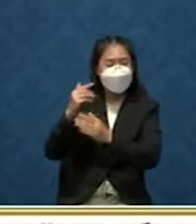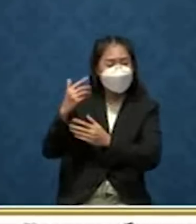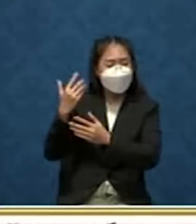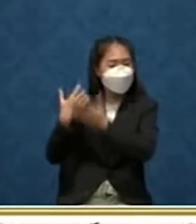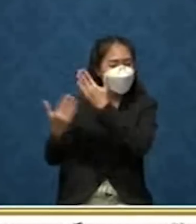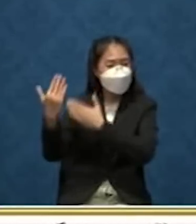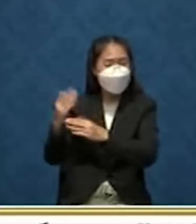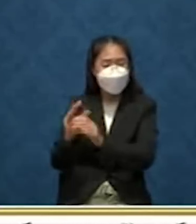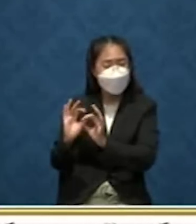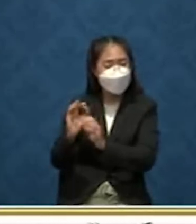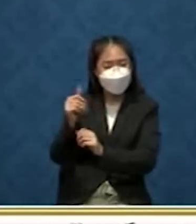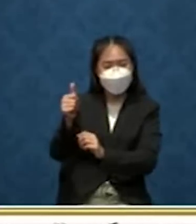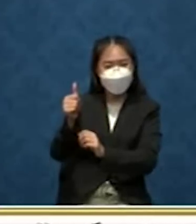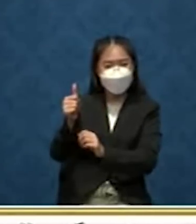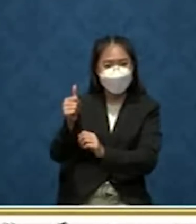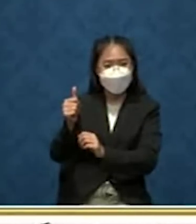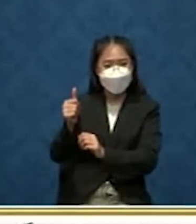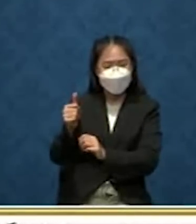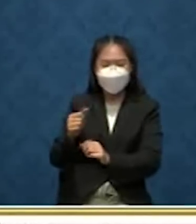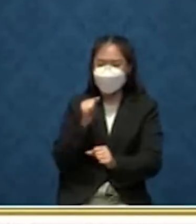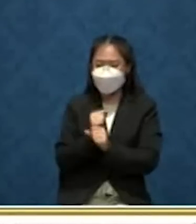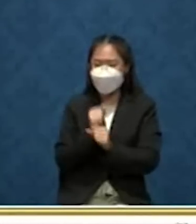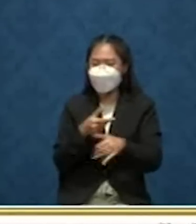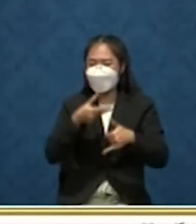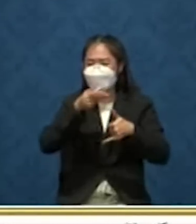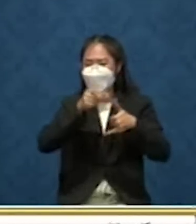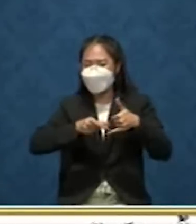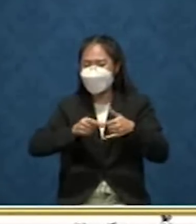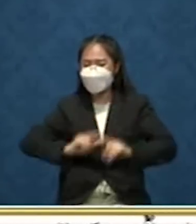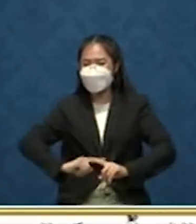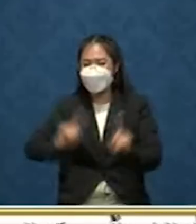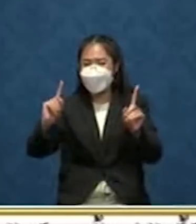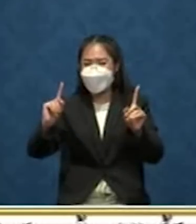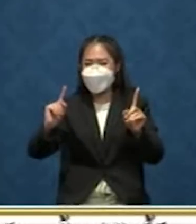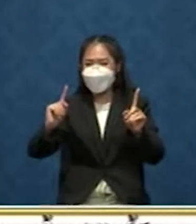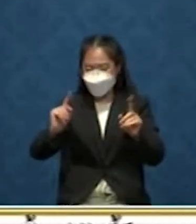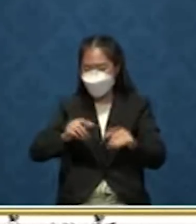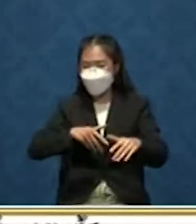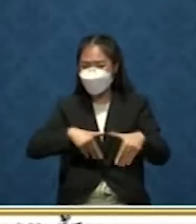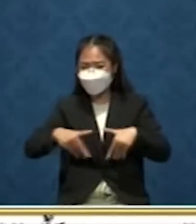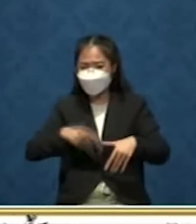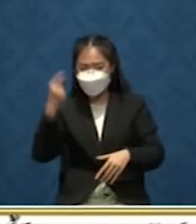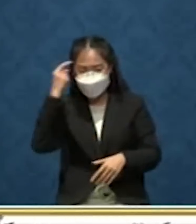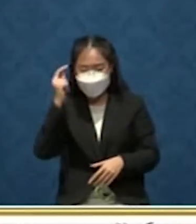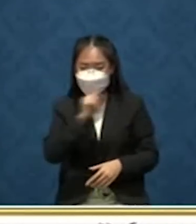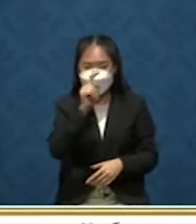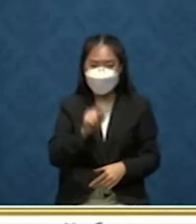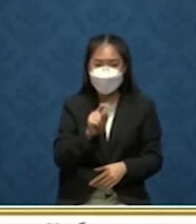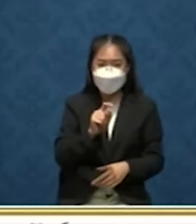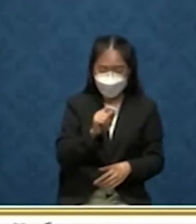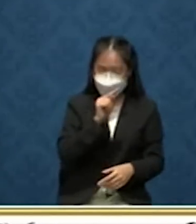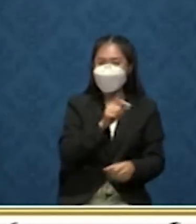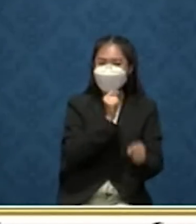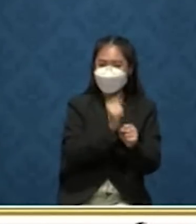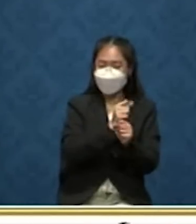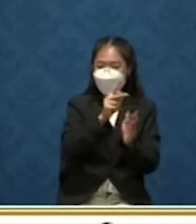ไมใช้บริษัทนั้นก็ทำตัวแปลก ๆ กัแบบนี้คนอื่นเขาเลยสงสัยว่าอาจเป็นการฟอกเง